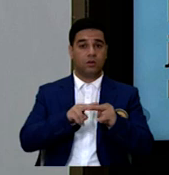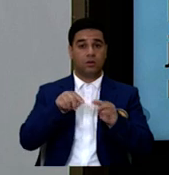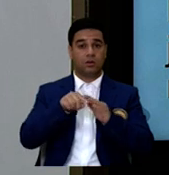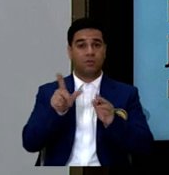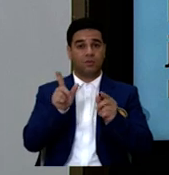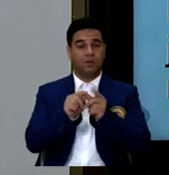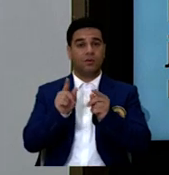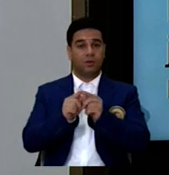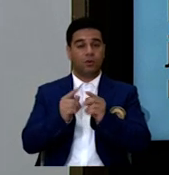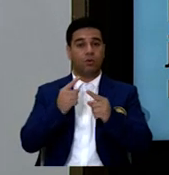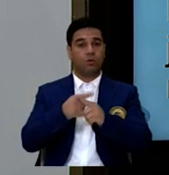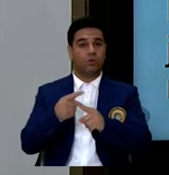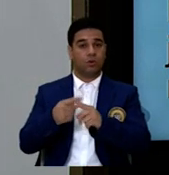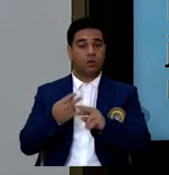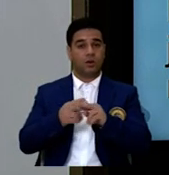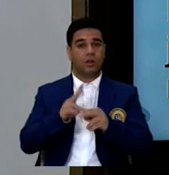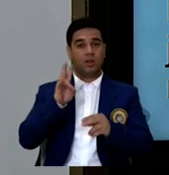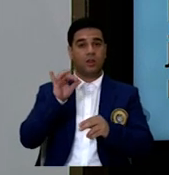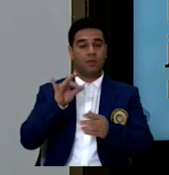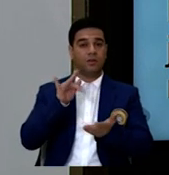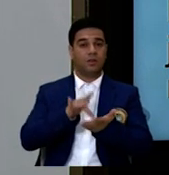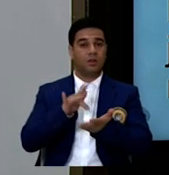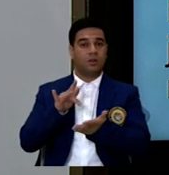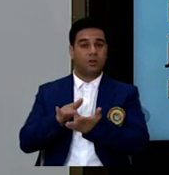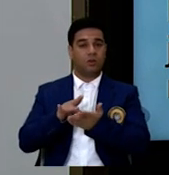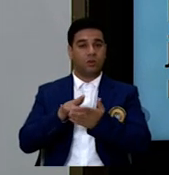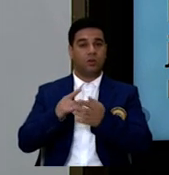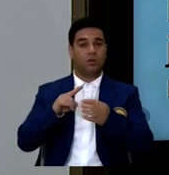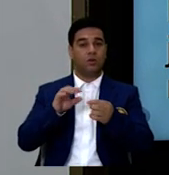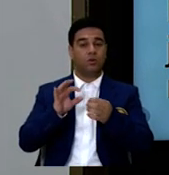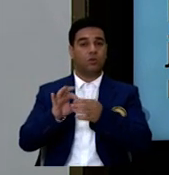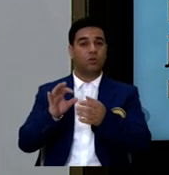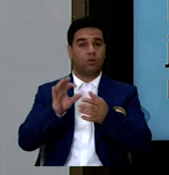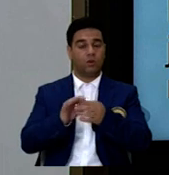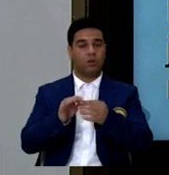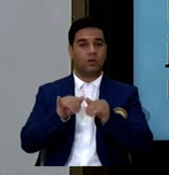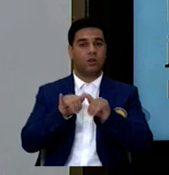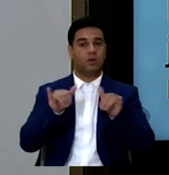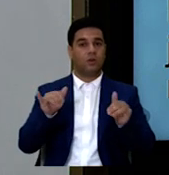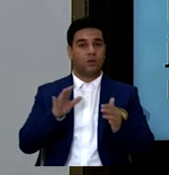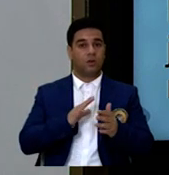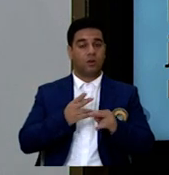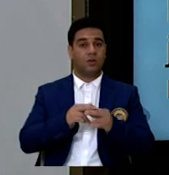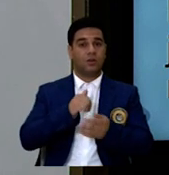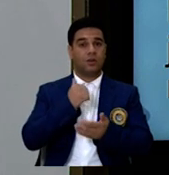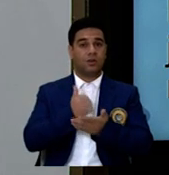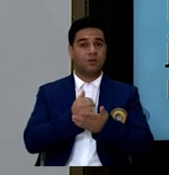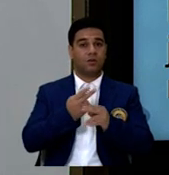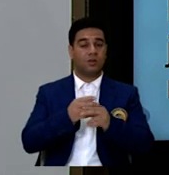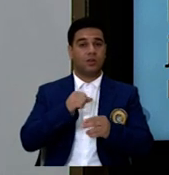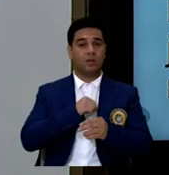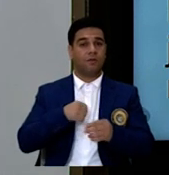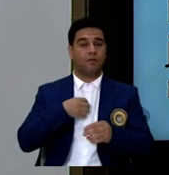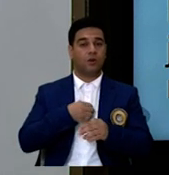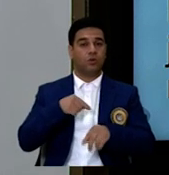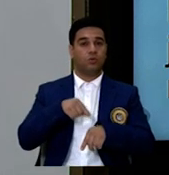qo'shilishi natijasida nerv markazlari, ya'ni tugunlari yiriklashgan. Bosh bo'limida esa asosiy